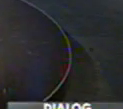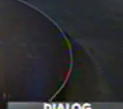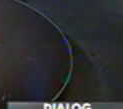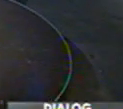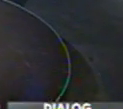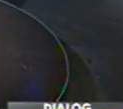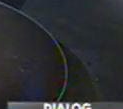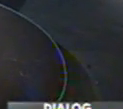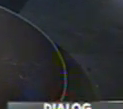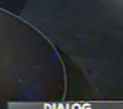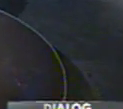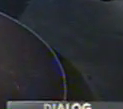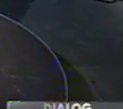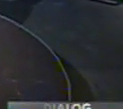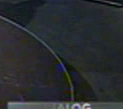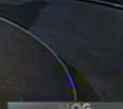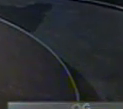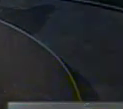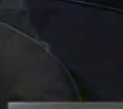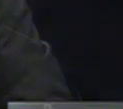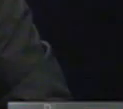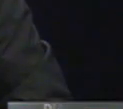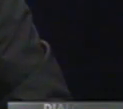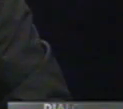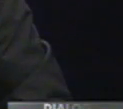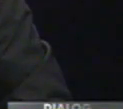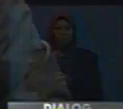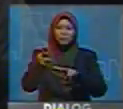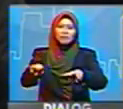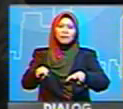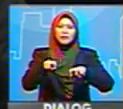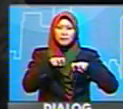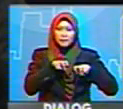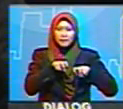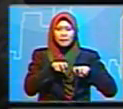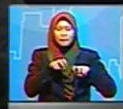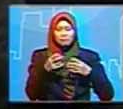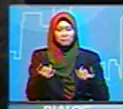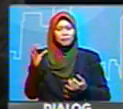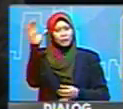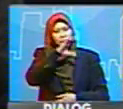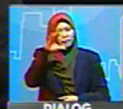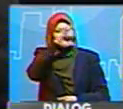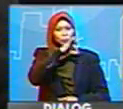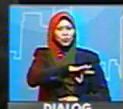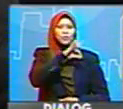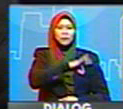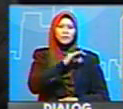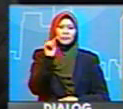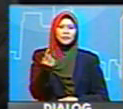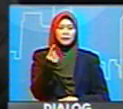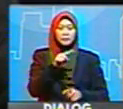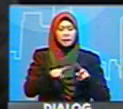baik saudara sikap orang tengah pastinya haloba dan pasti mencari keuntungan dan bagi